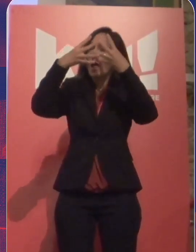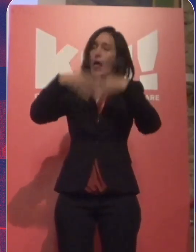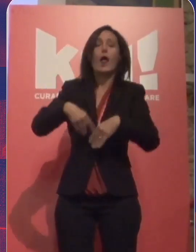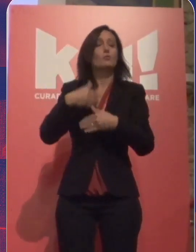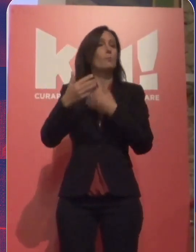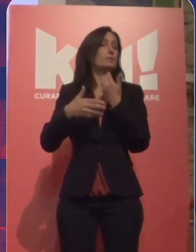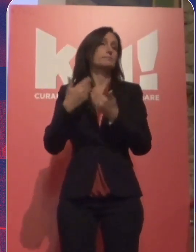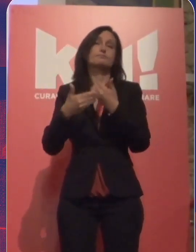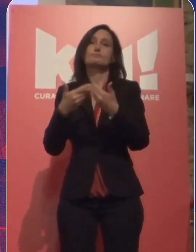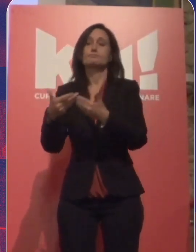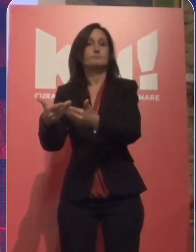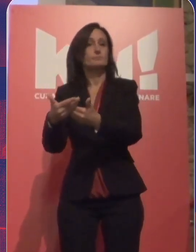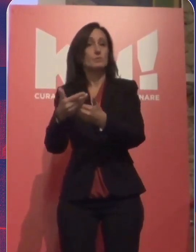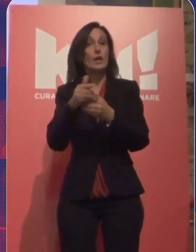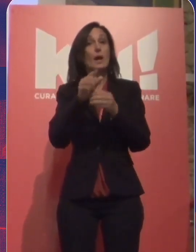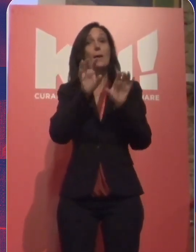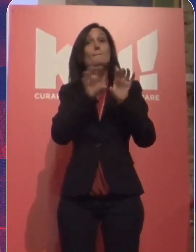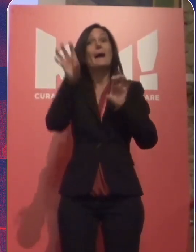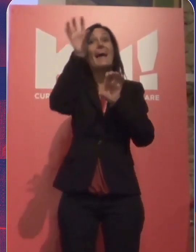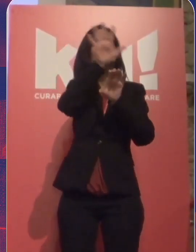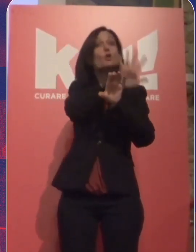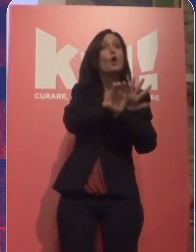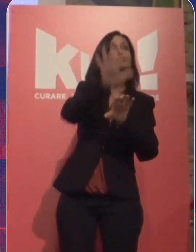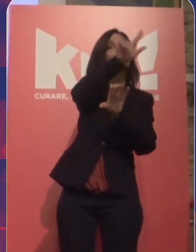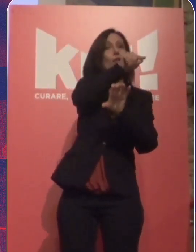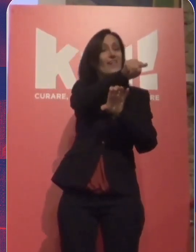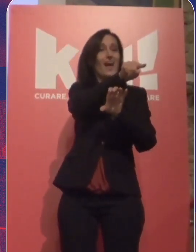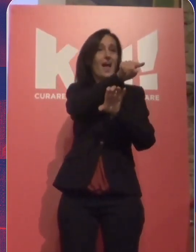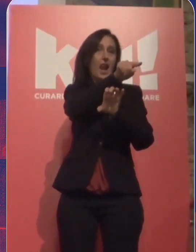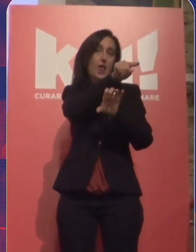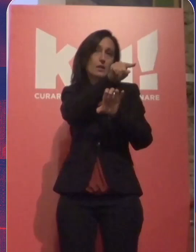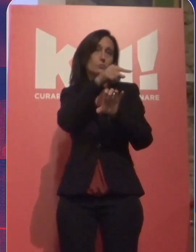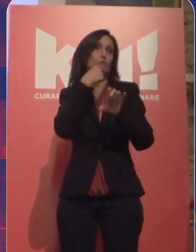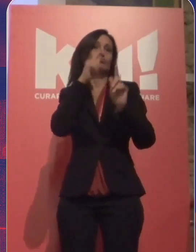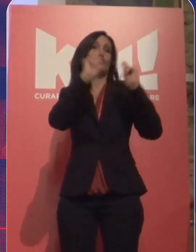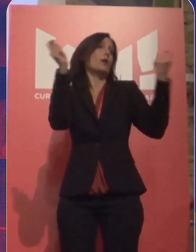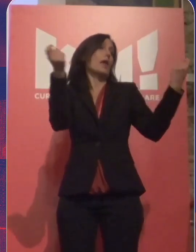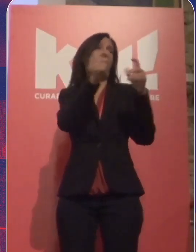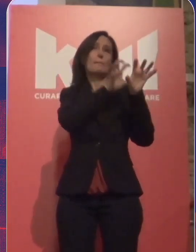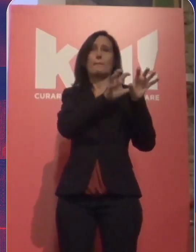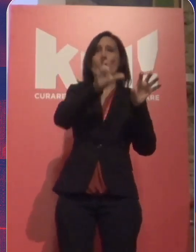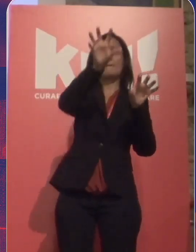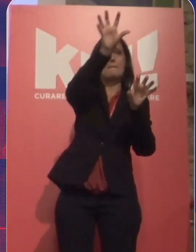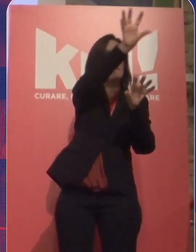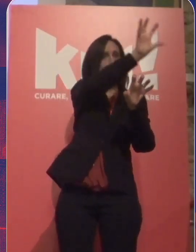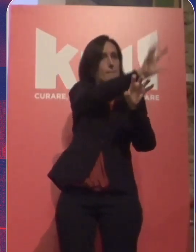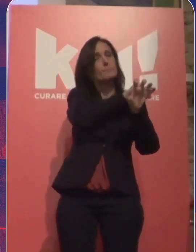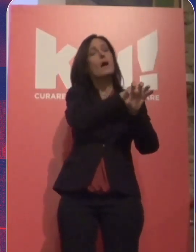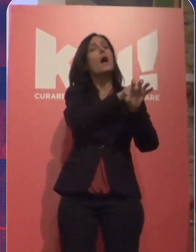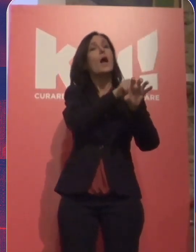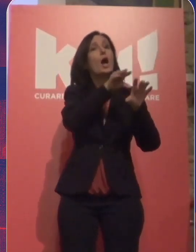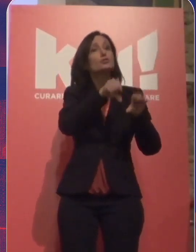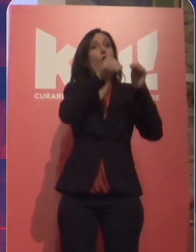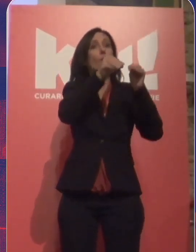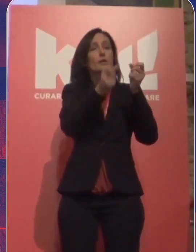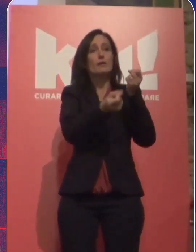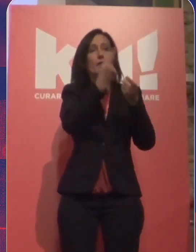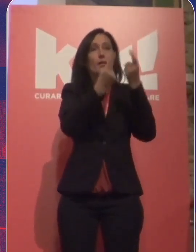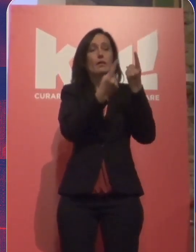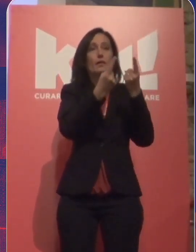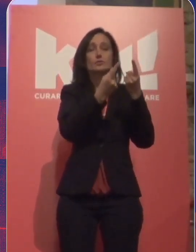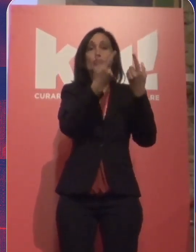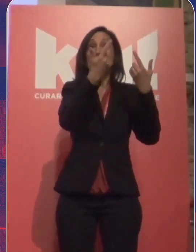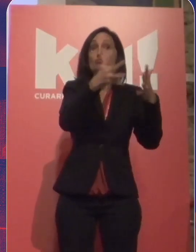occidente occidente in senso largo ovviamente si è come dire per un verso